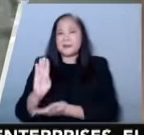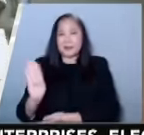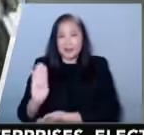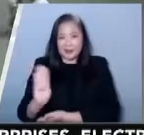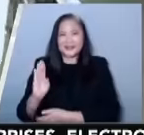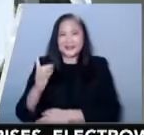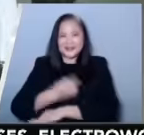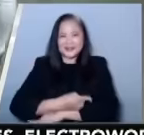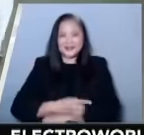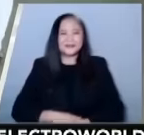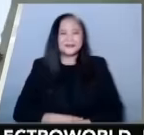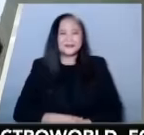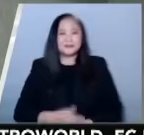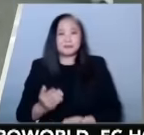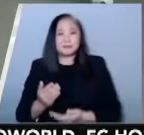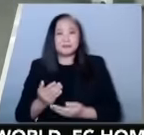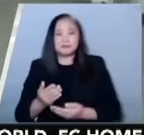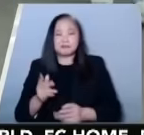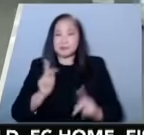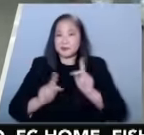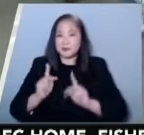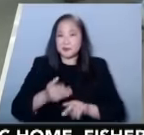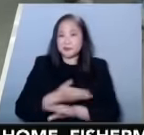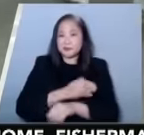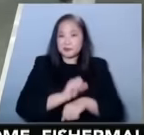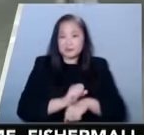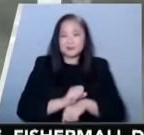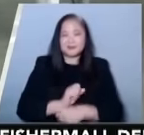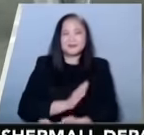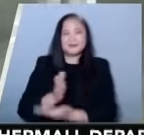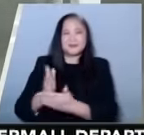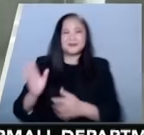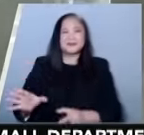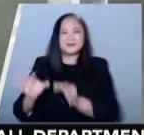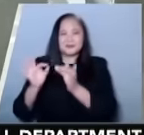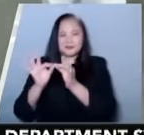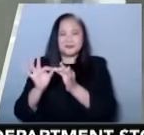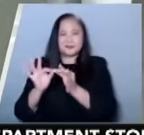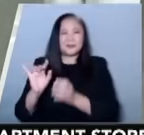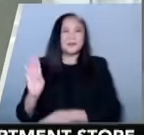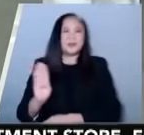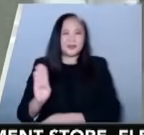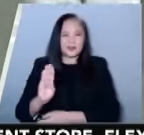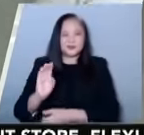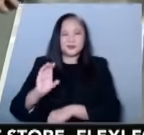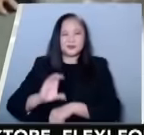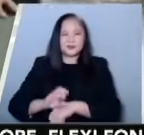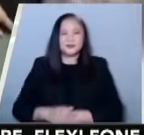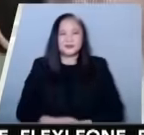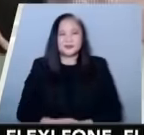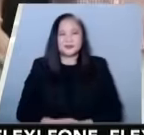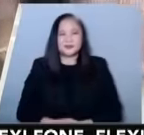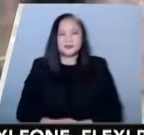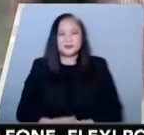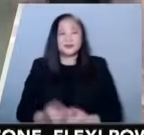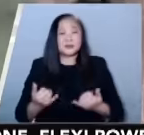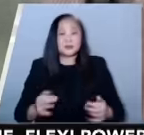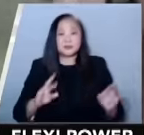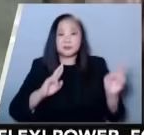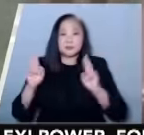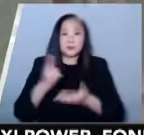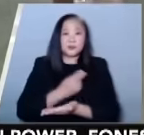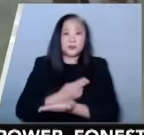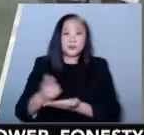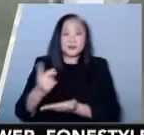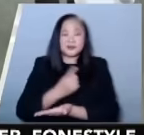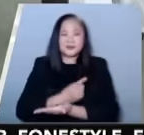mga manggagawa dyan sa Baklaran Church. Naghahanda na rin po ang simbahan para sa nalalapit na Semana Santa. At live mula